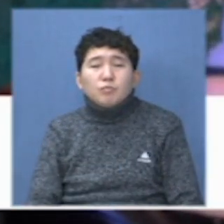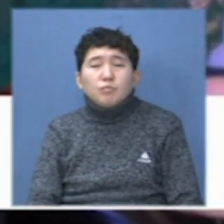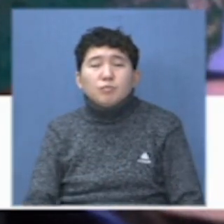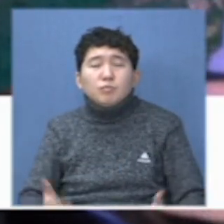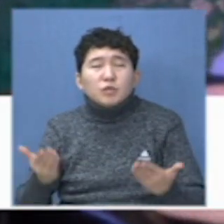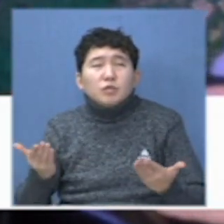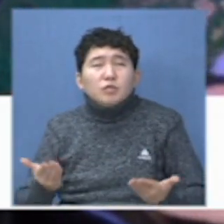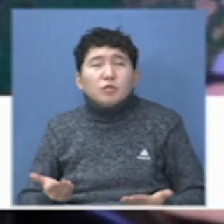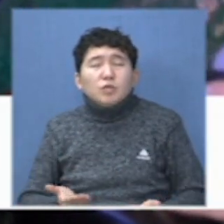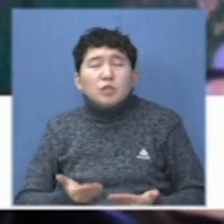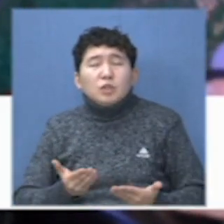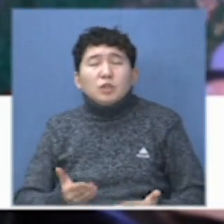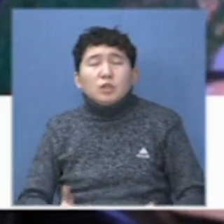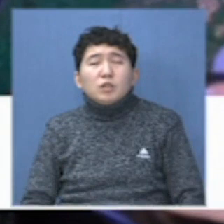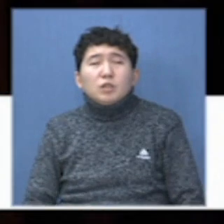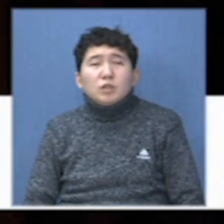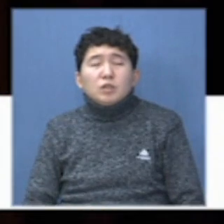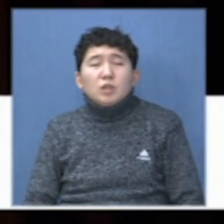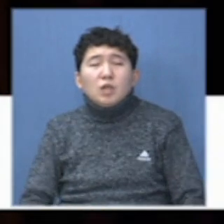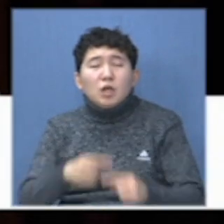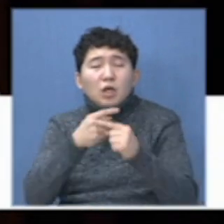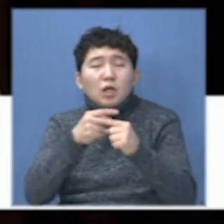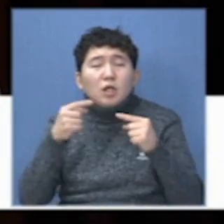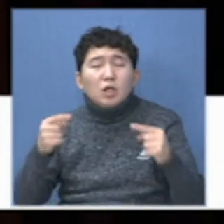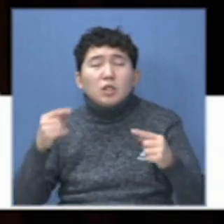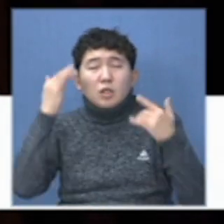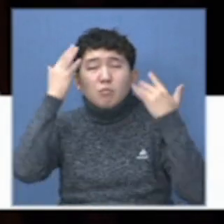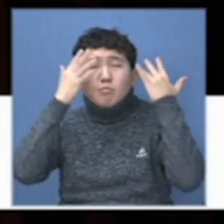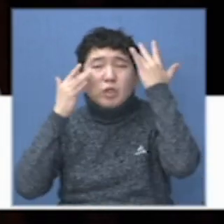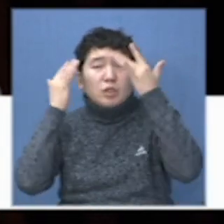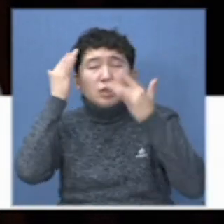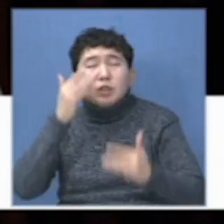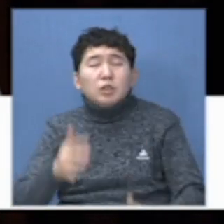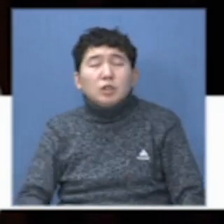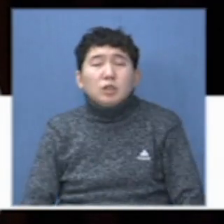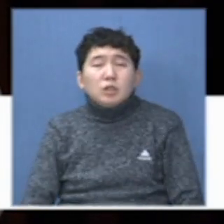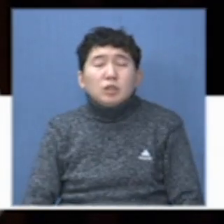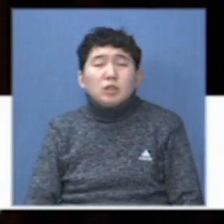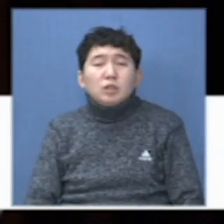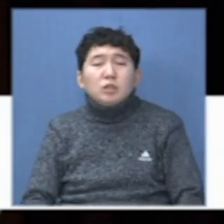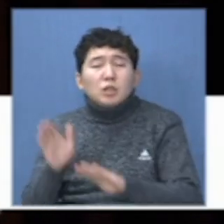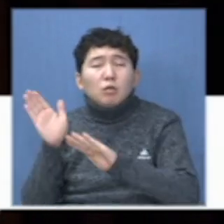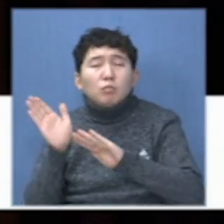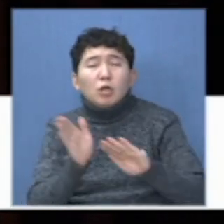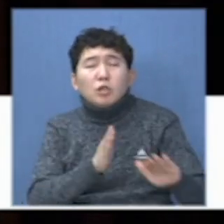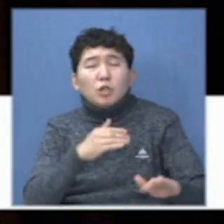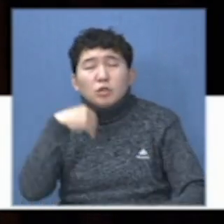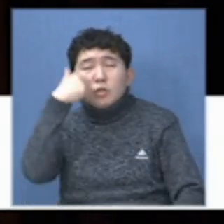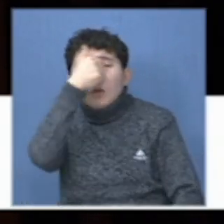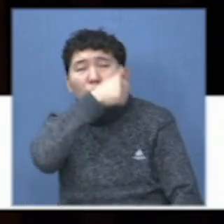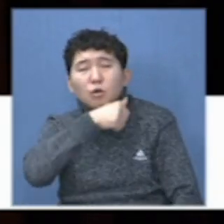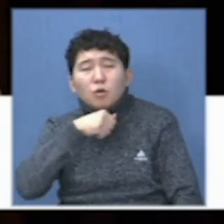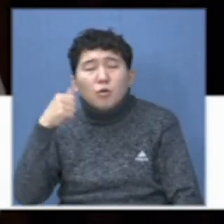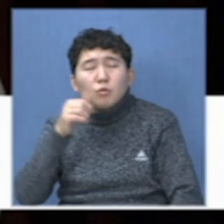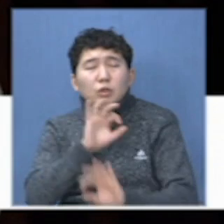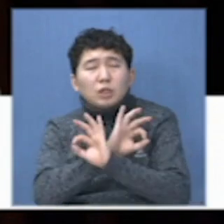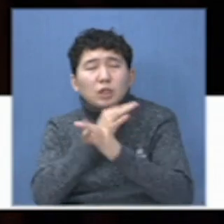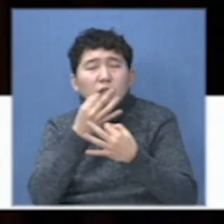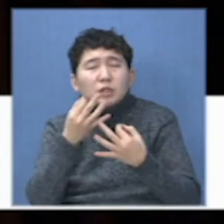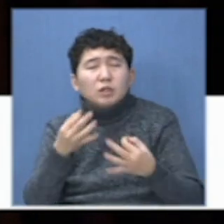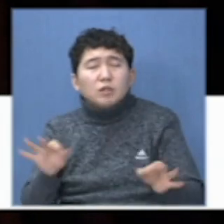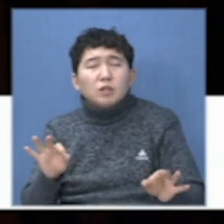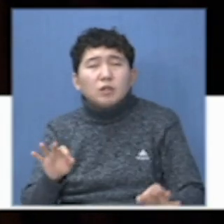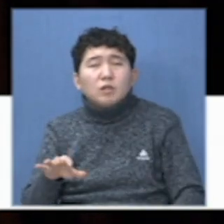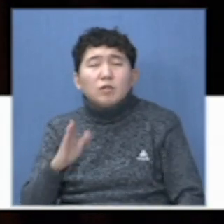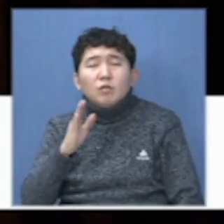жизнь самые смелые мечты. Все положительные результаты работы за прошедшие годы независимости стали возможны благодаря тому, что во